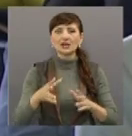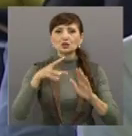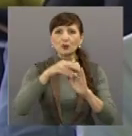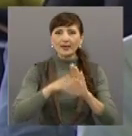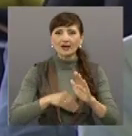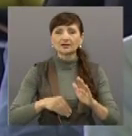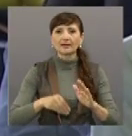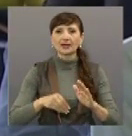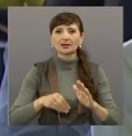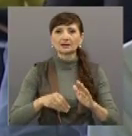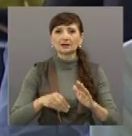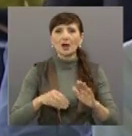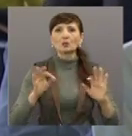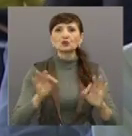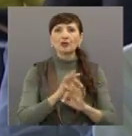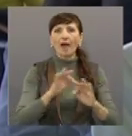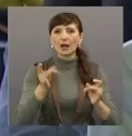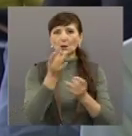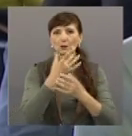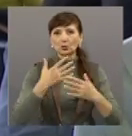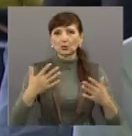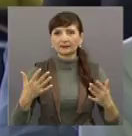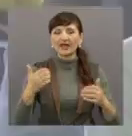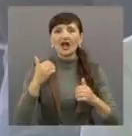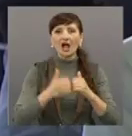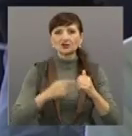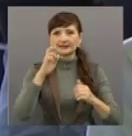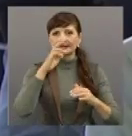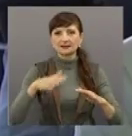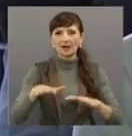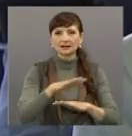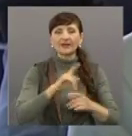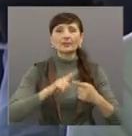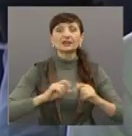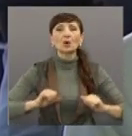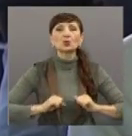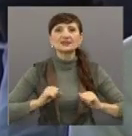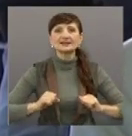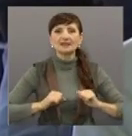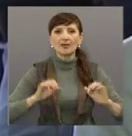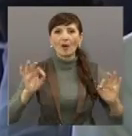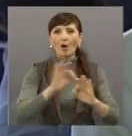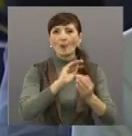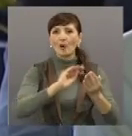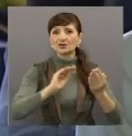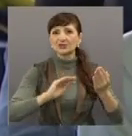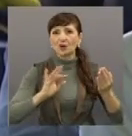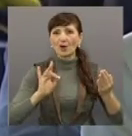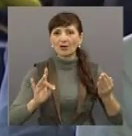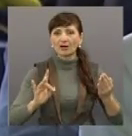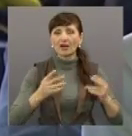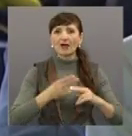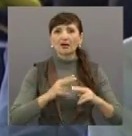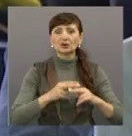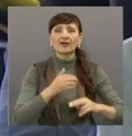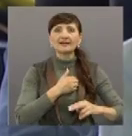субъектами, объектами, значит, музыкальной культуры каждой страны. Благодаря усилиям композиторов, которые, понимаете,